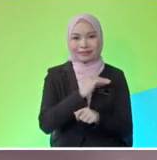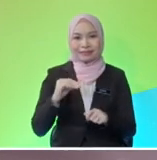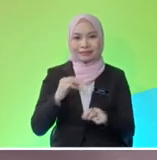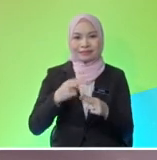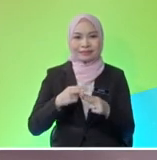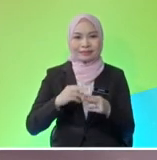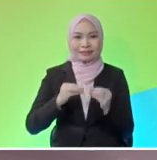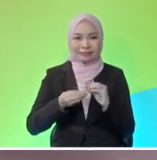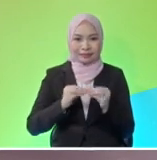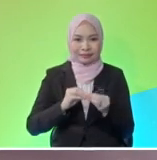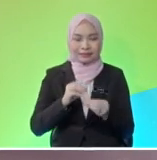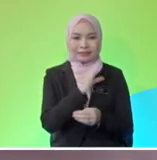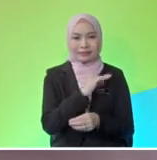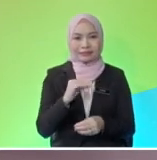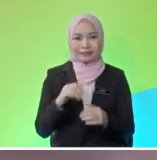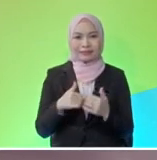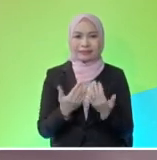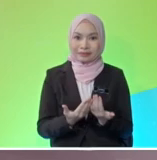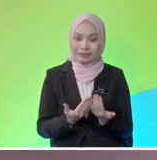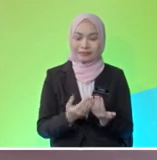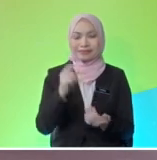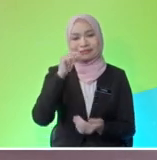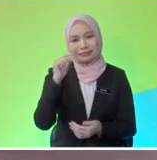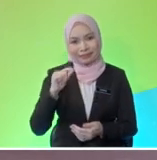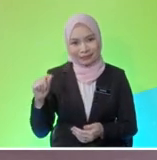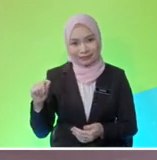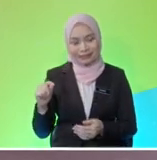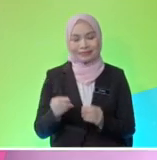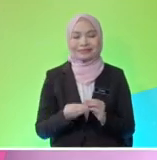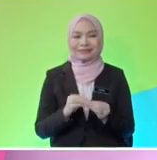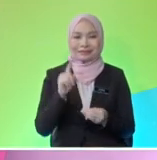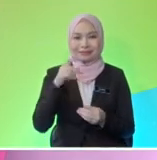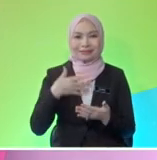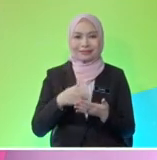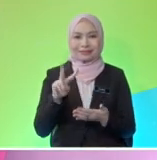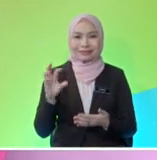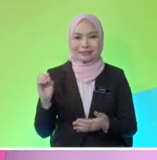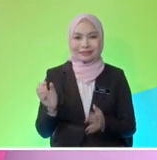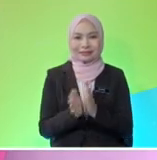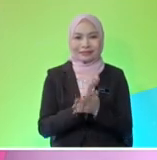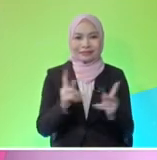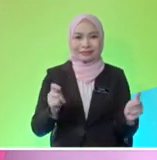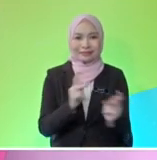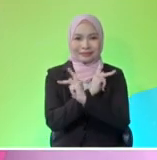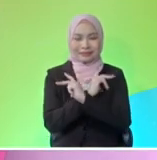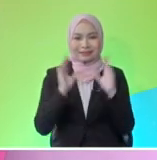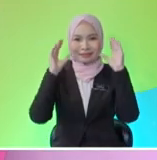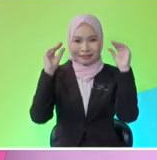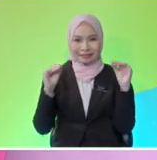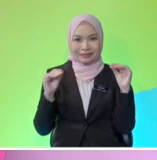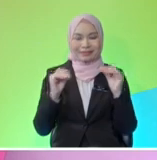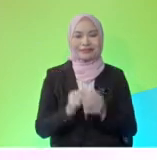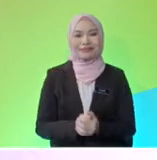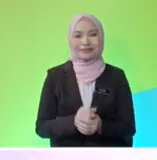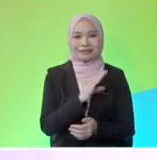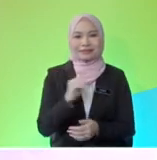belajar bagaimana menulis nombor 1 sehingga 20. Okey, terima kasih Cikgu Zuriana dan juga terima kasih kepada murid-murid di rumah